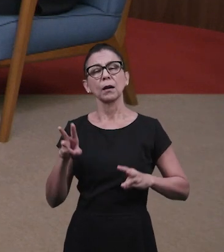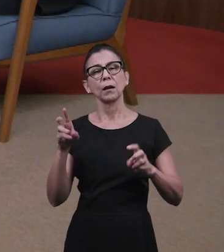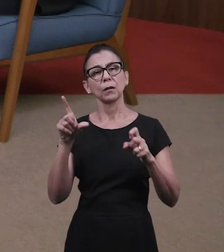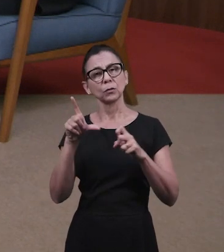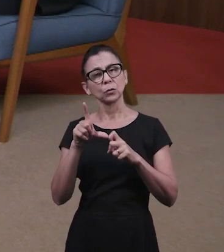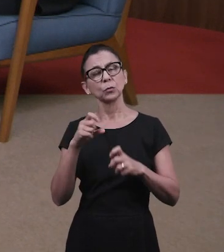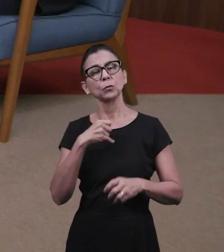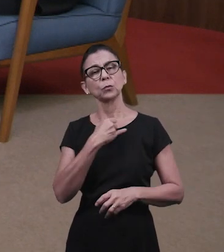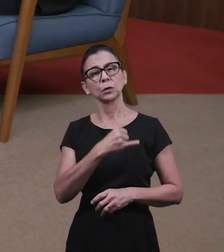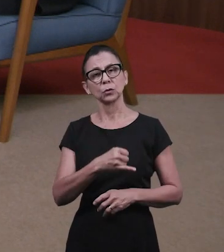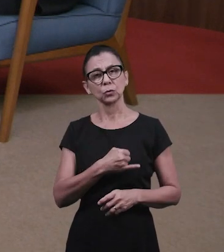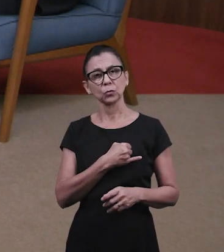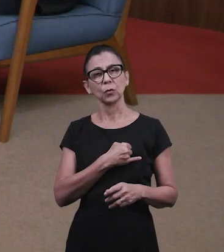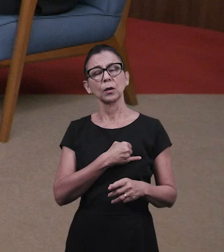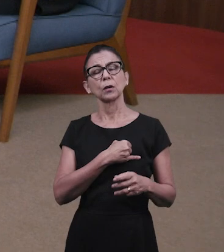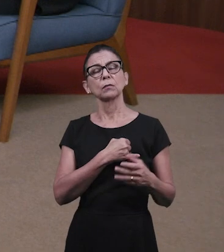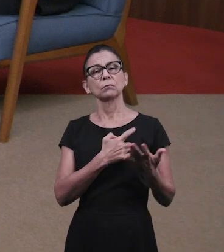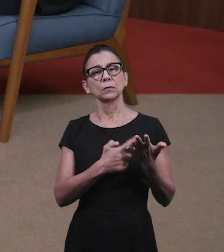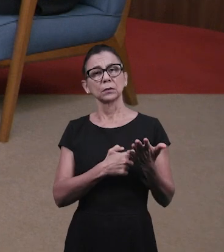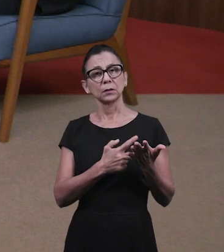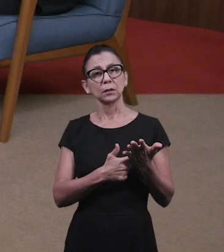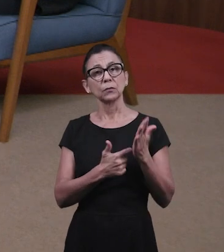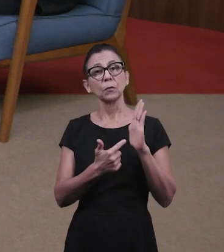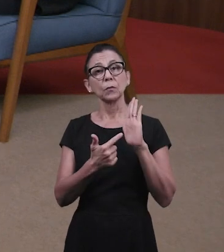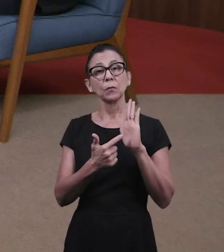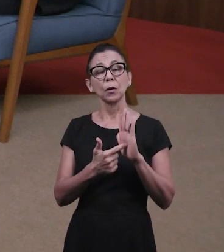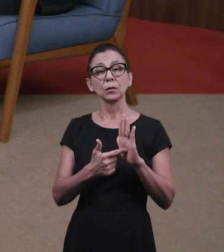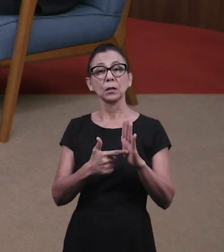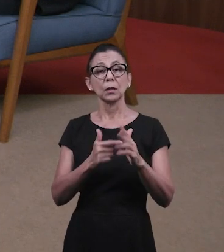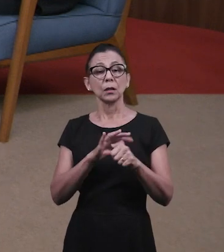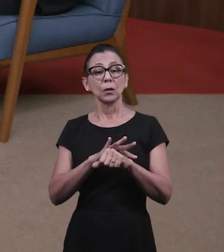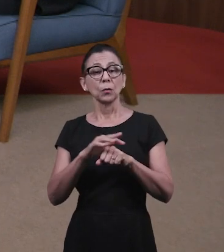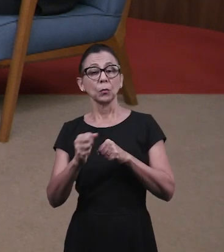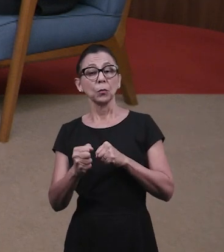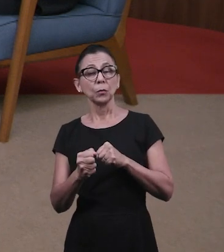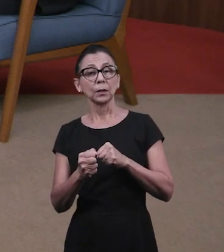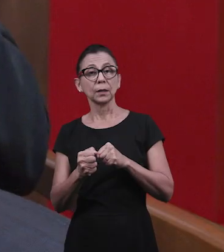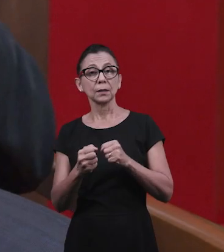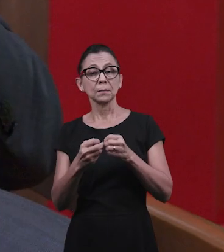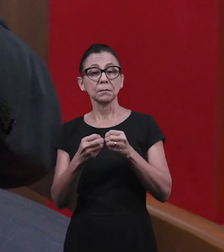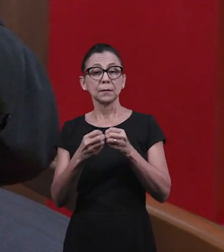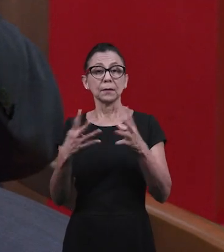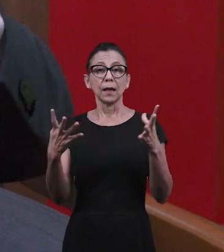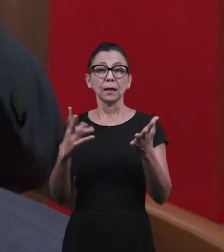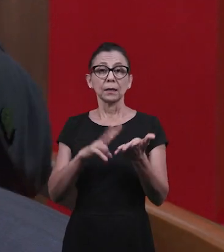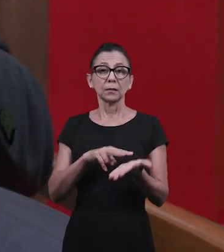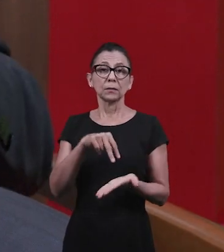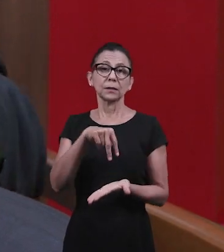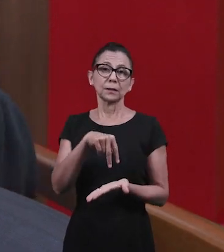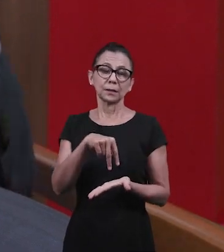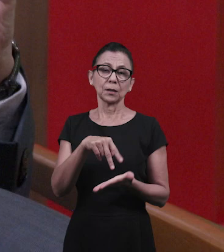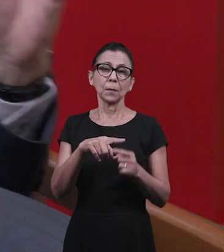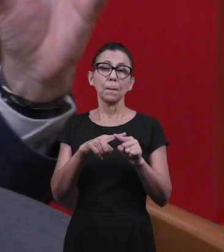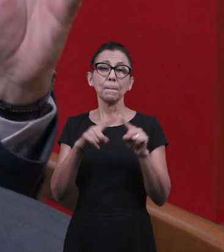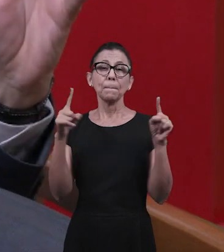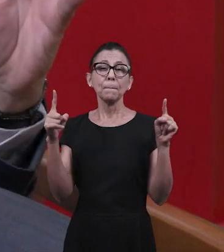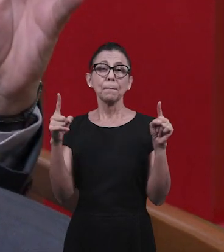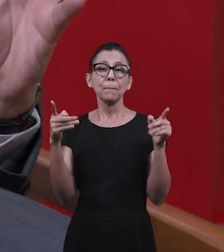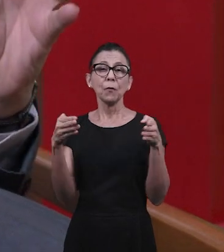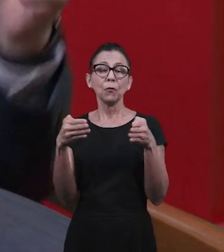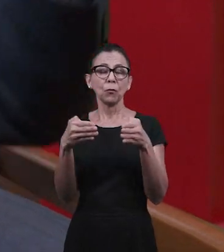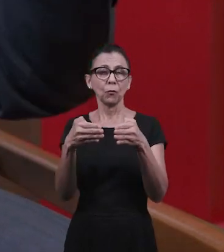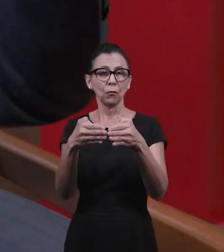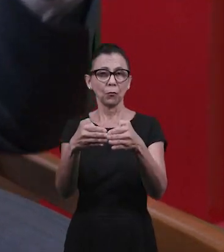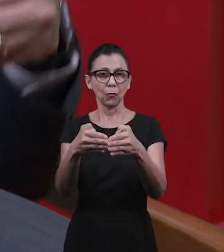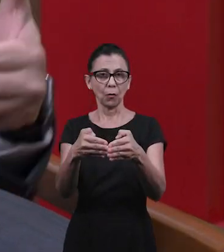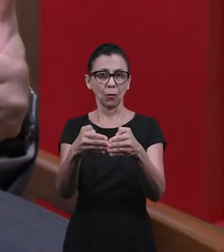de miracles, des guérisons des personnes, résurrections, mais l'essence, c'est-à-dire le point